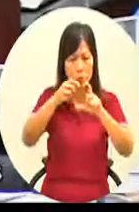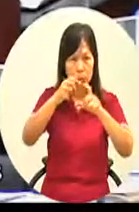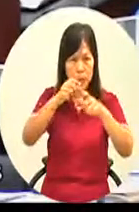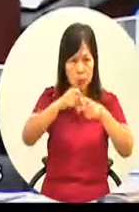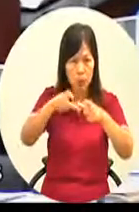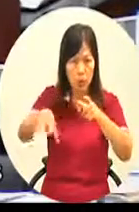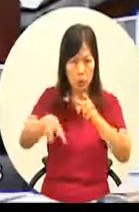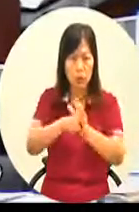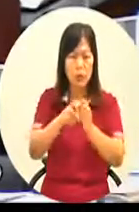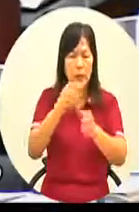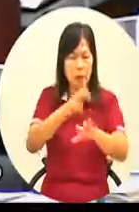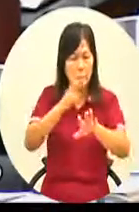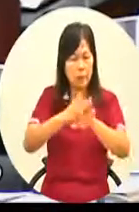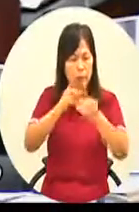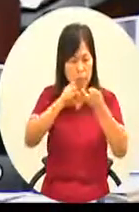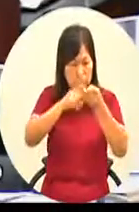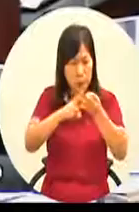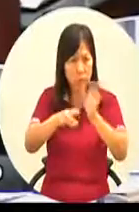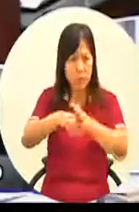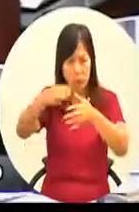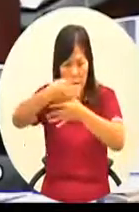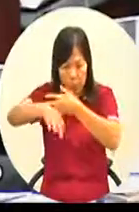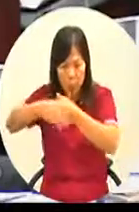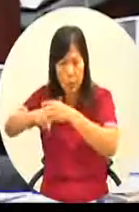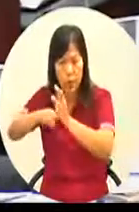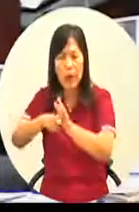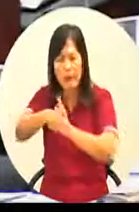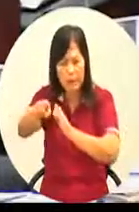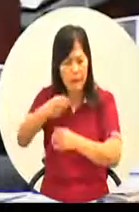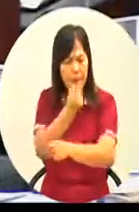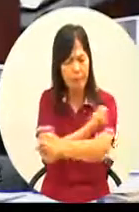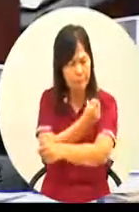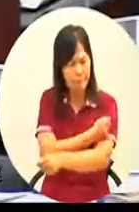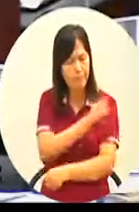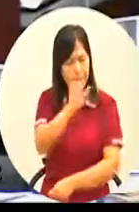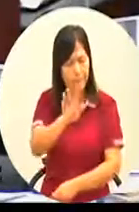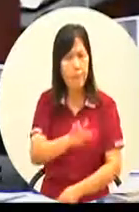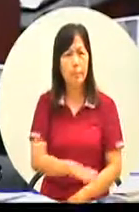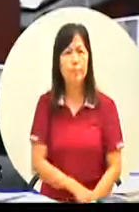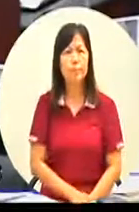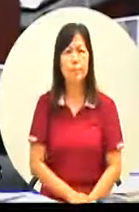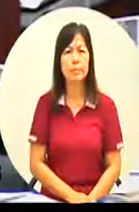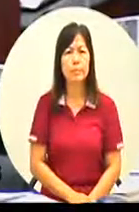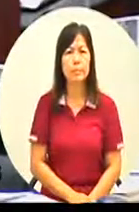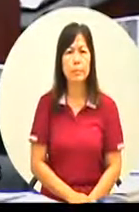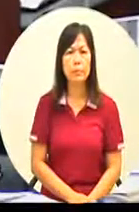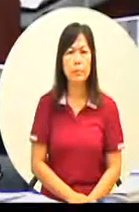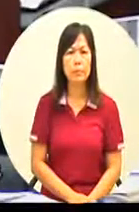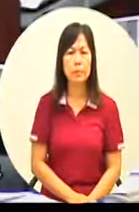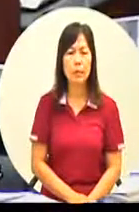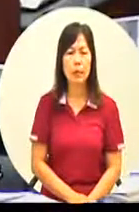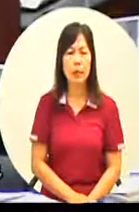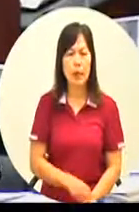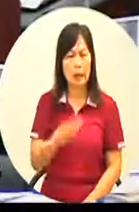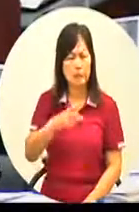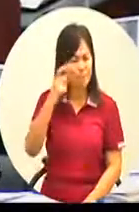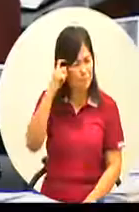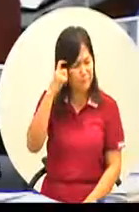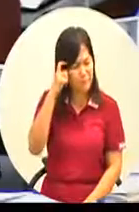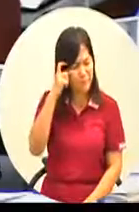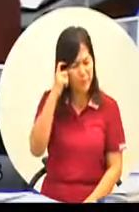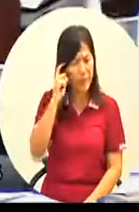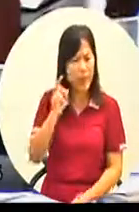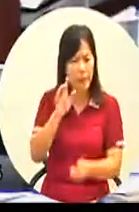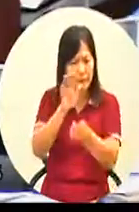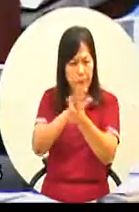术缺乏，我讲真个，因嘛足辛苦，因真正足辛苦，是毋是会当想办法来